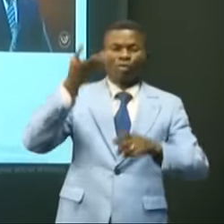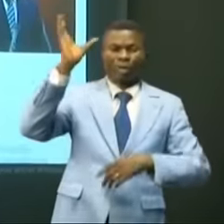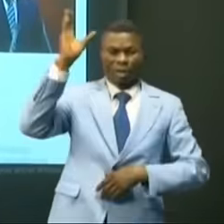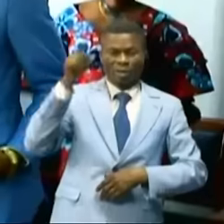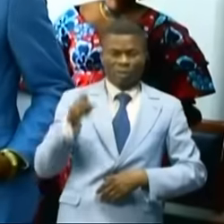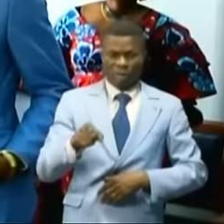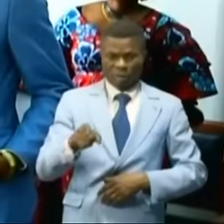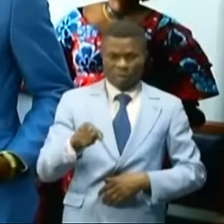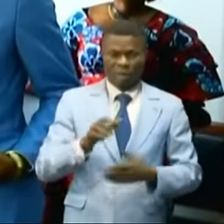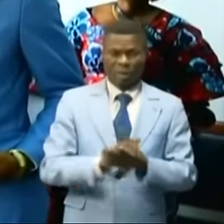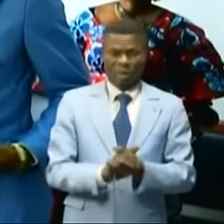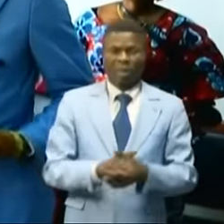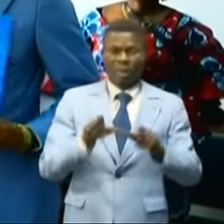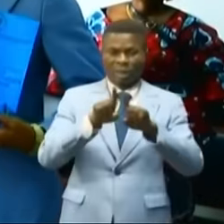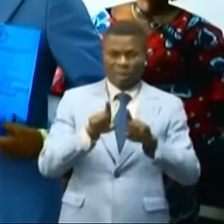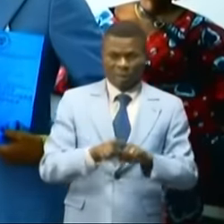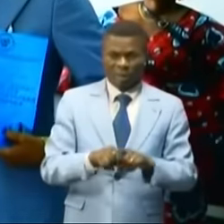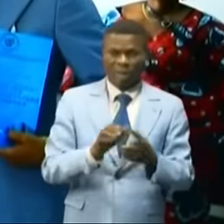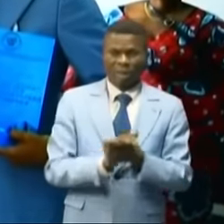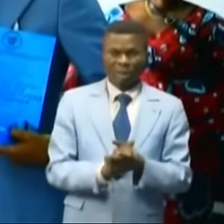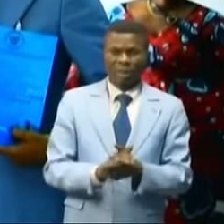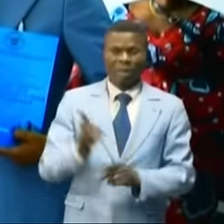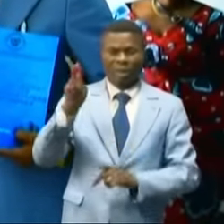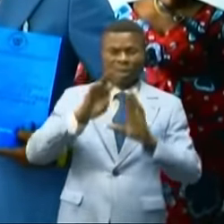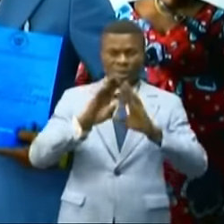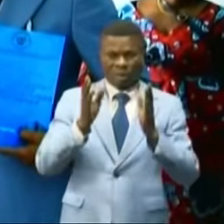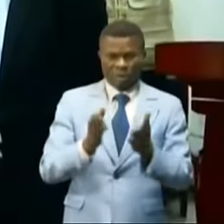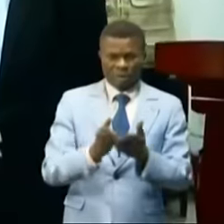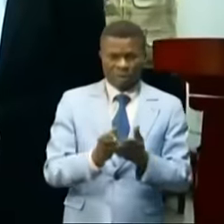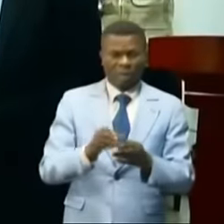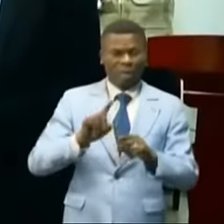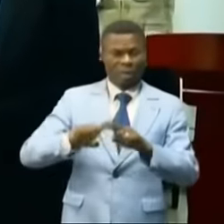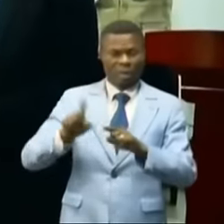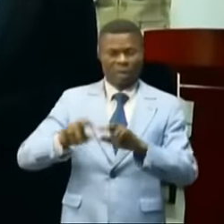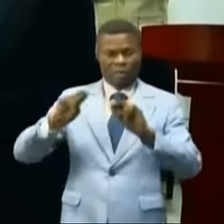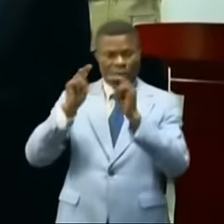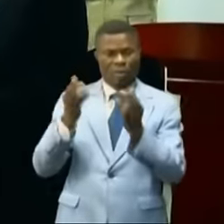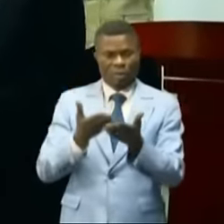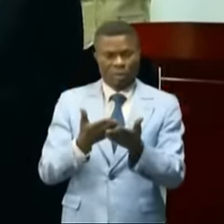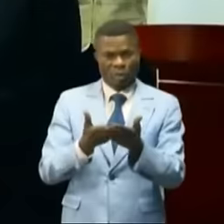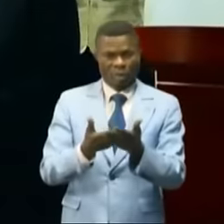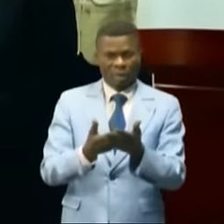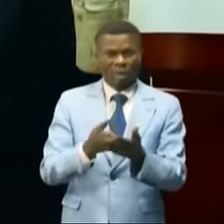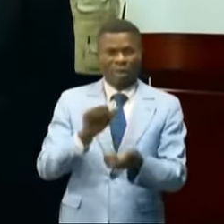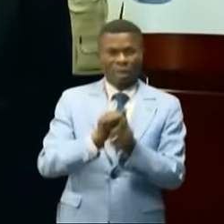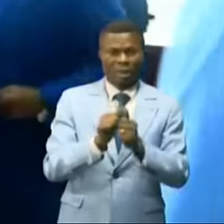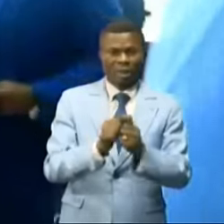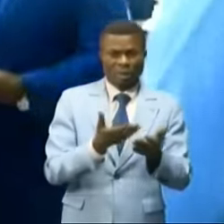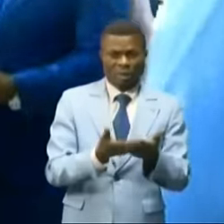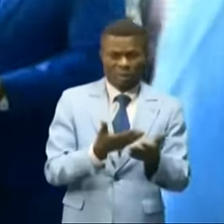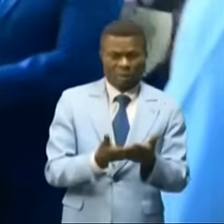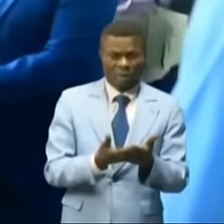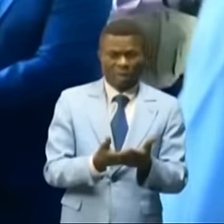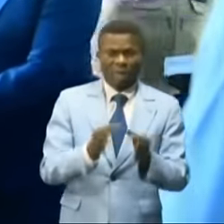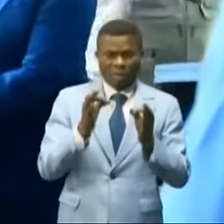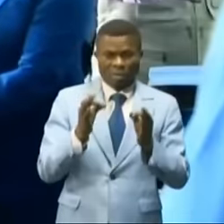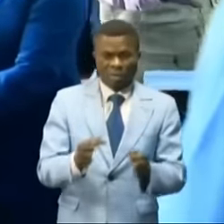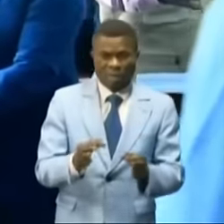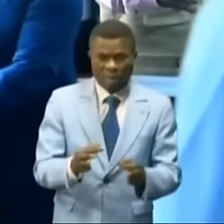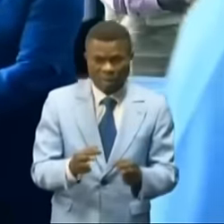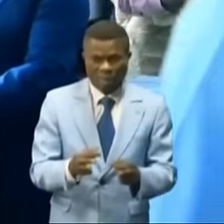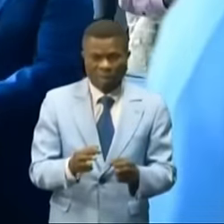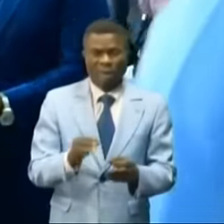succession. Ces documents de sept chapitres pondus par différentes parties prenantes et structures spécialisées du ministère de l'Intérieur